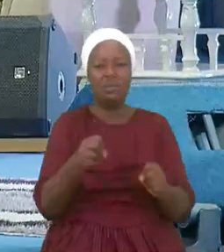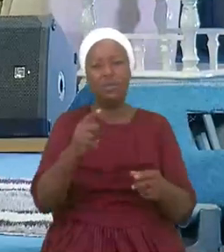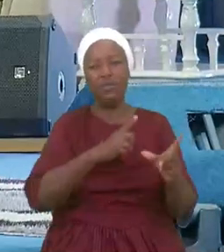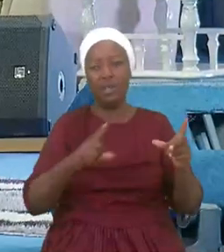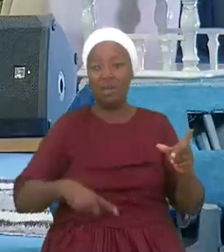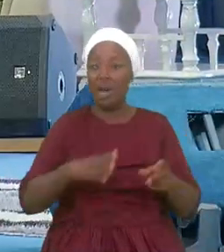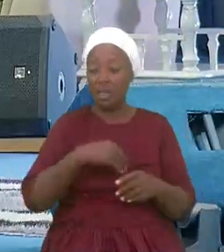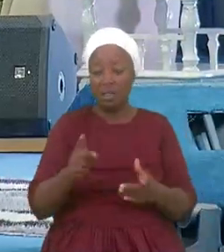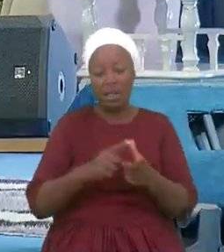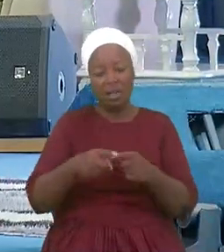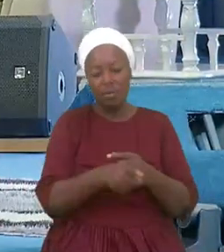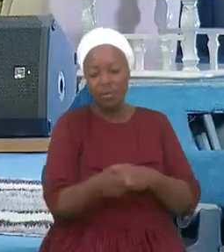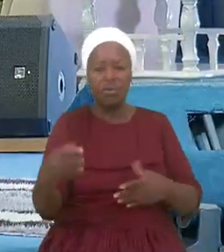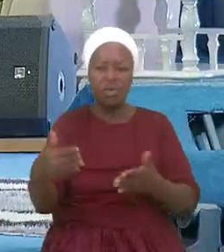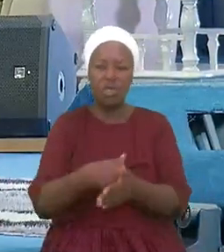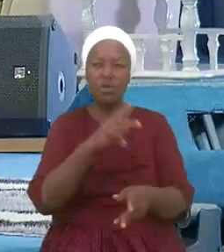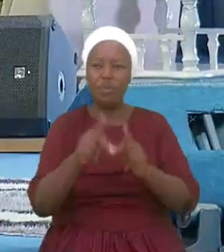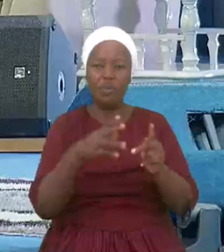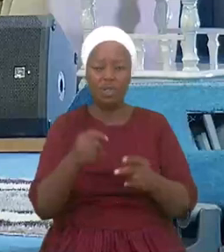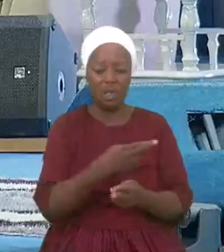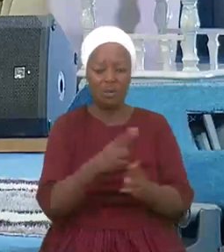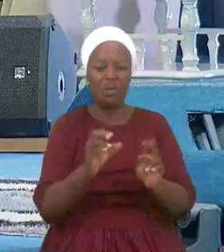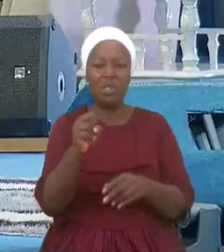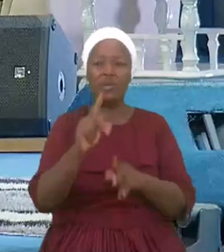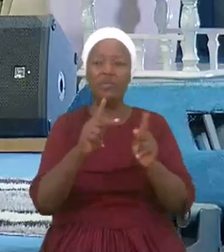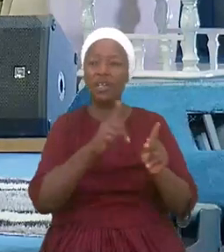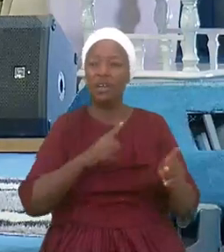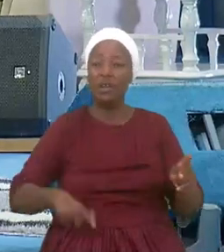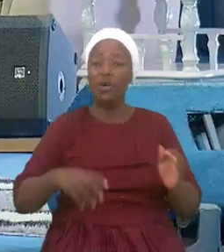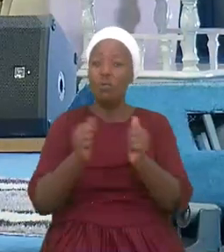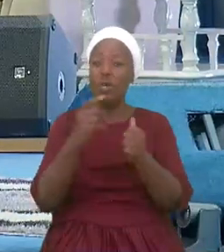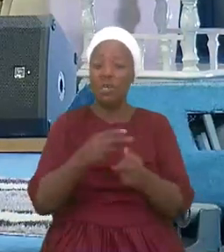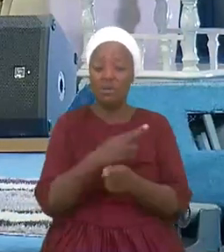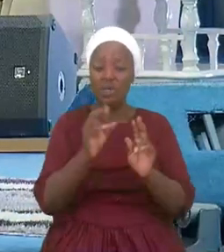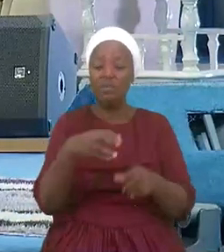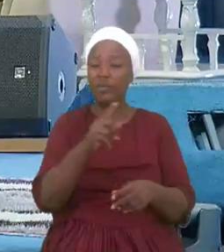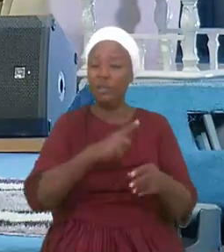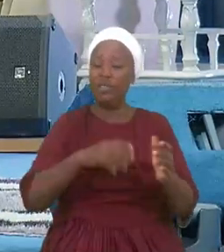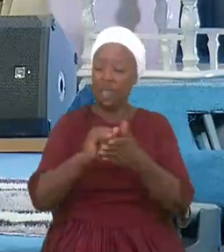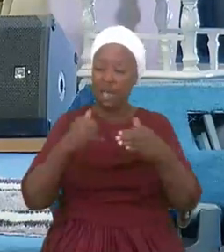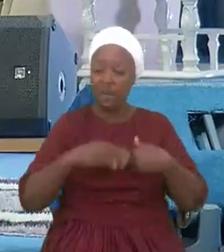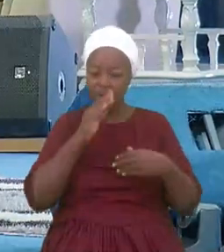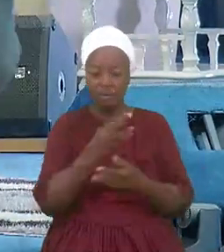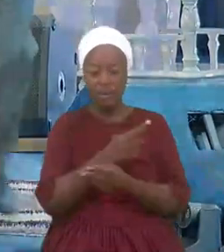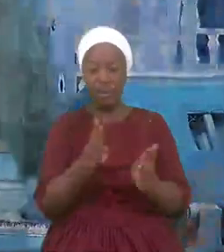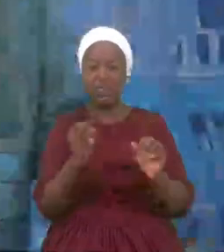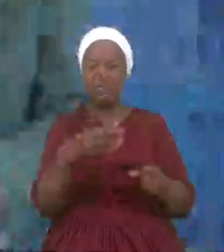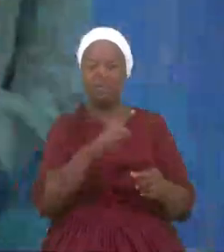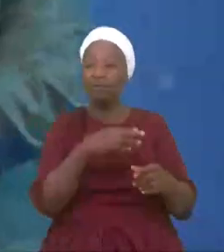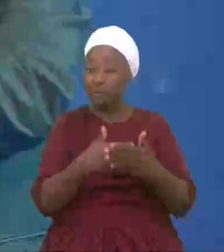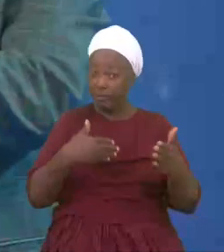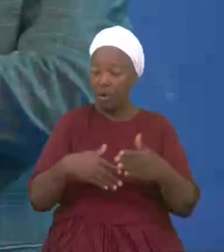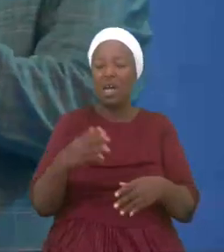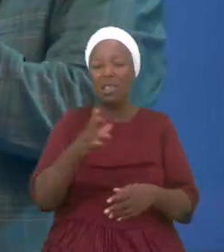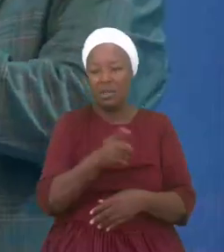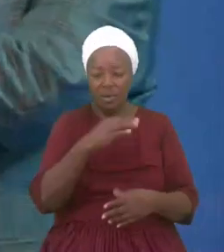transformer le ciel va vous reconnaître comme racheté du Seigneur et ses nouvelles personnes c'est racheter du Seigneur